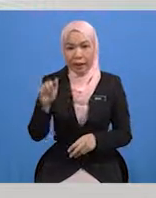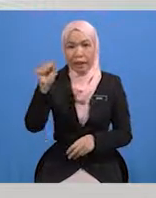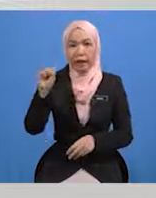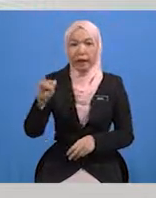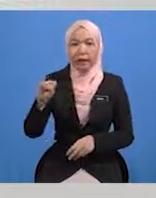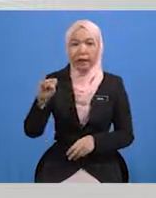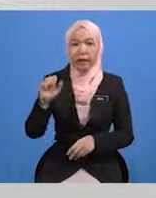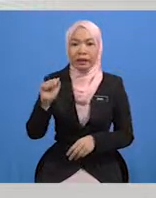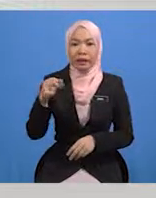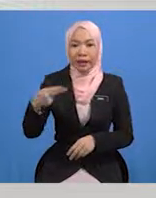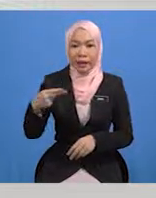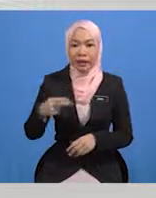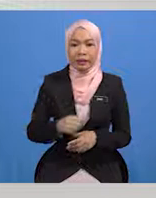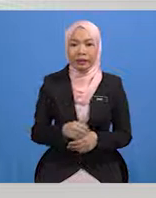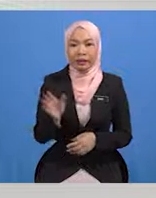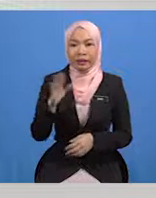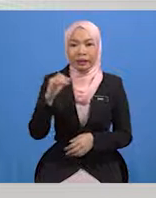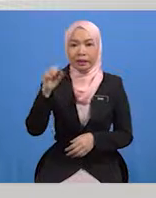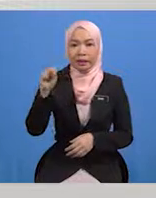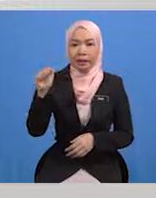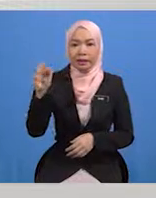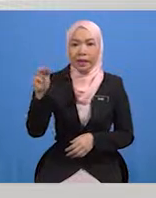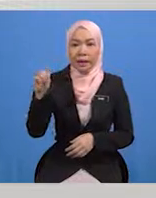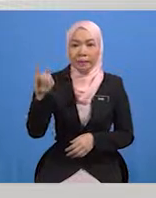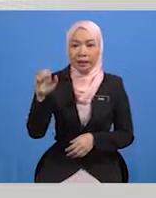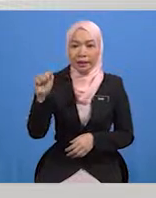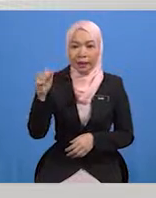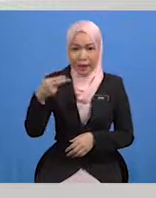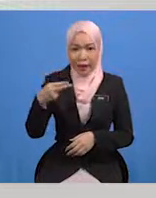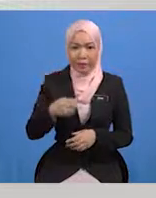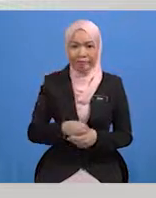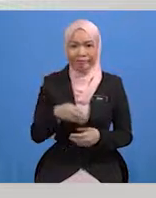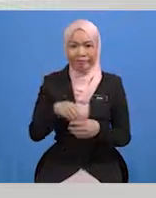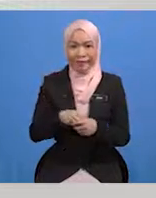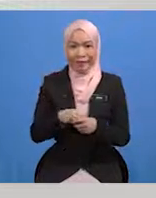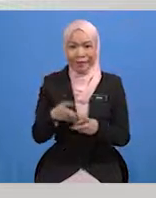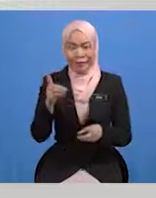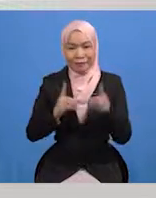termuat dalam drama Asiah Samiah.